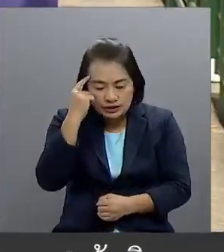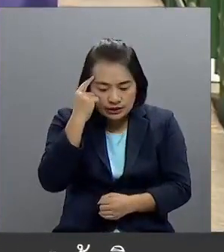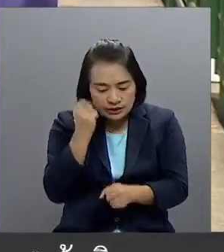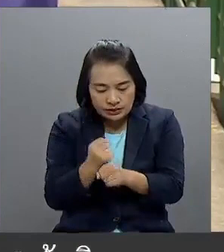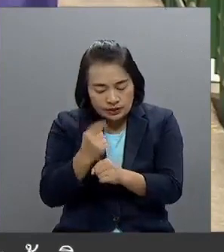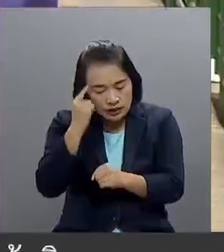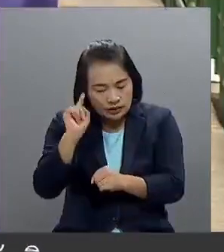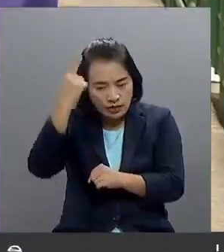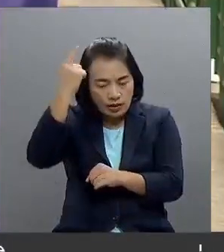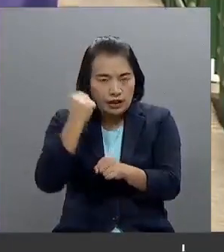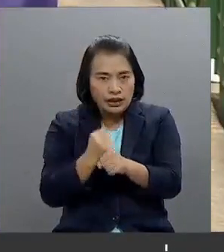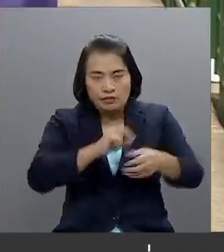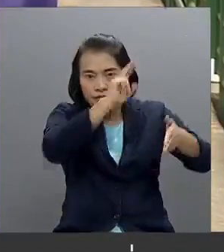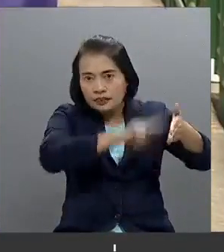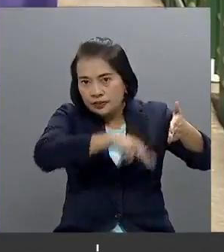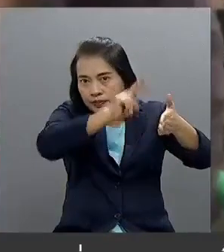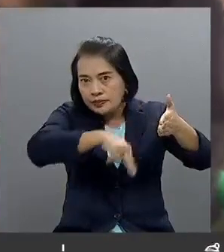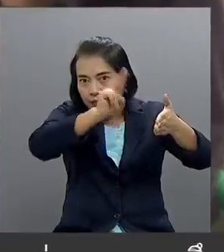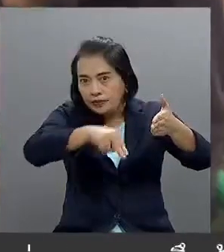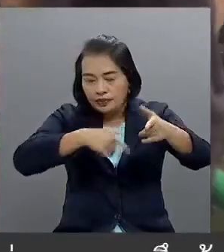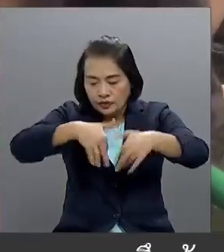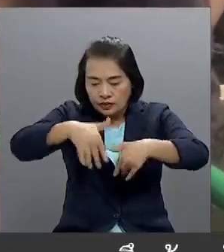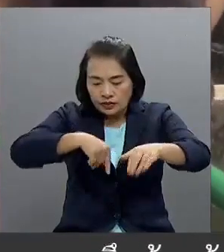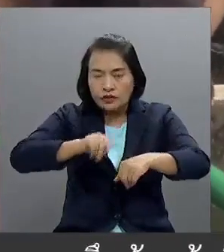ปะสื่อวิถีชุมชน